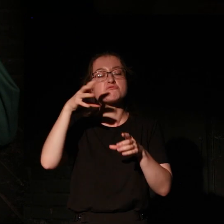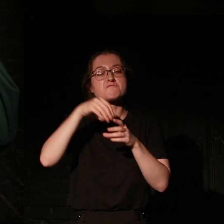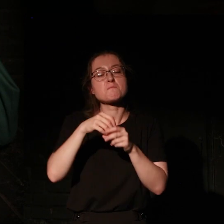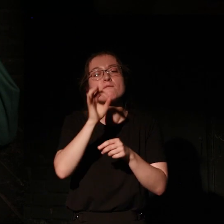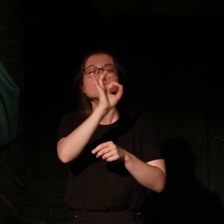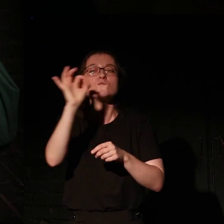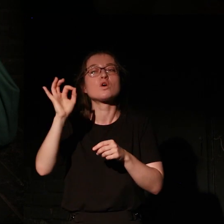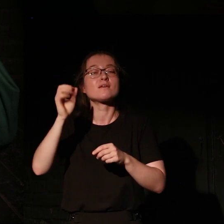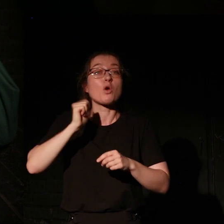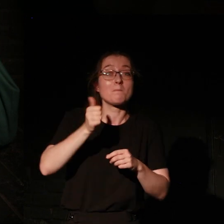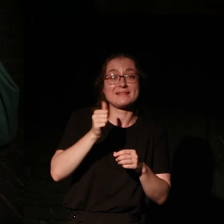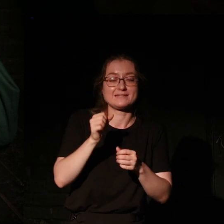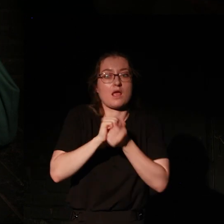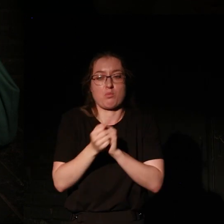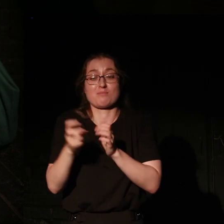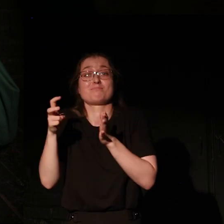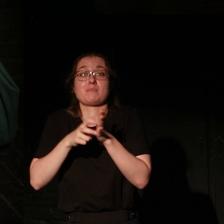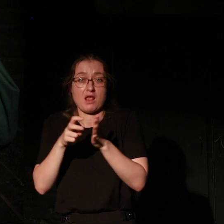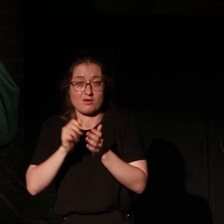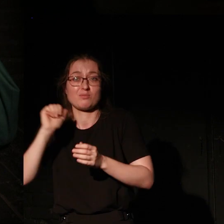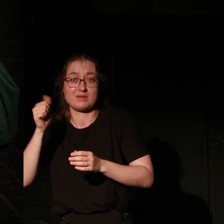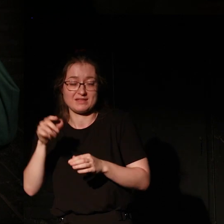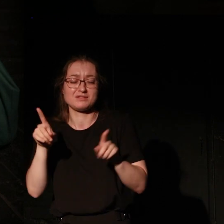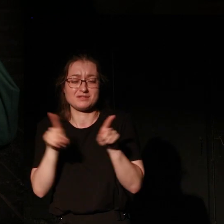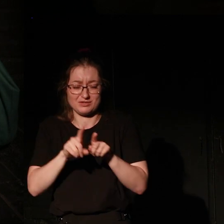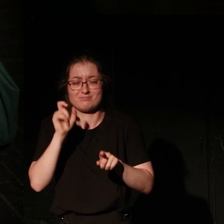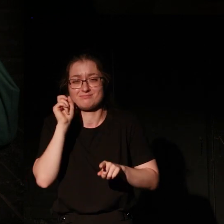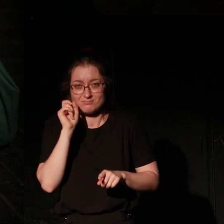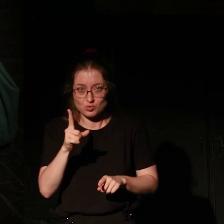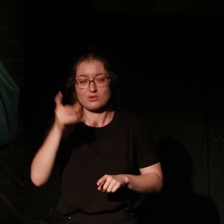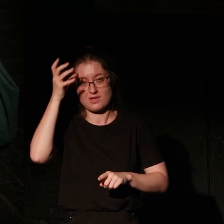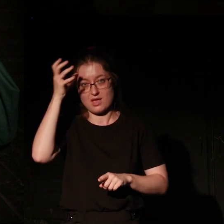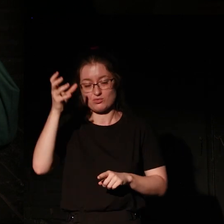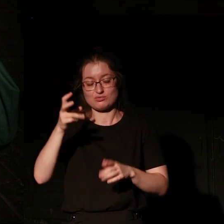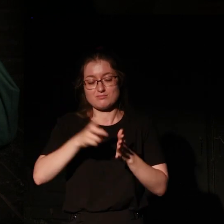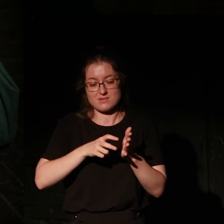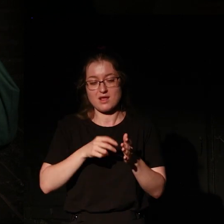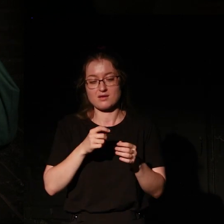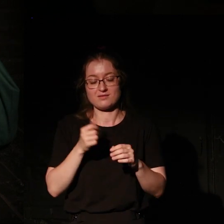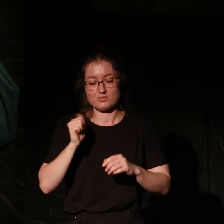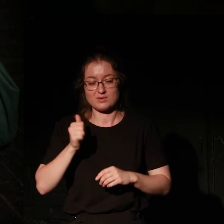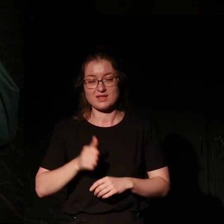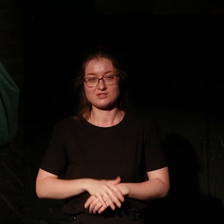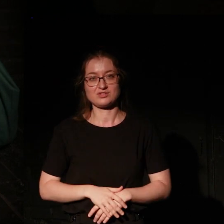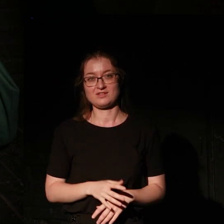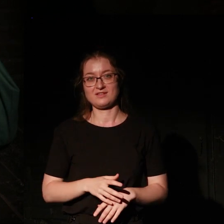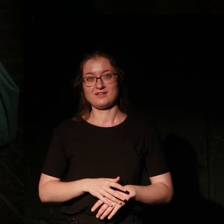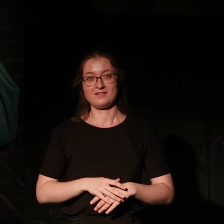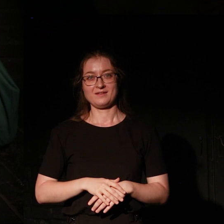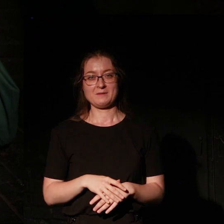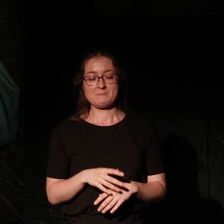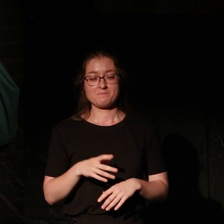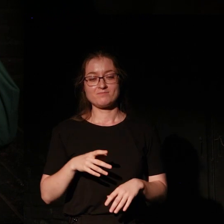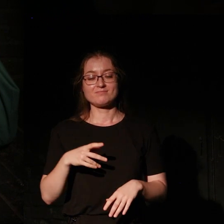albo swój brak kompetencji, bo i tacy autorzy się zdarzają. Nie wszyscy są artystami słowa. też